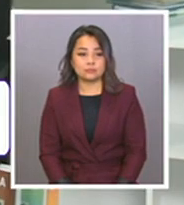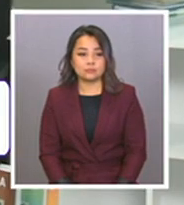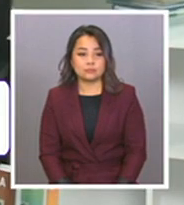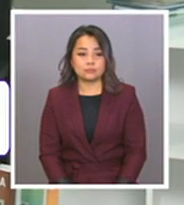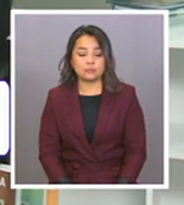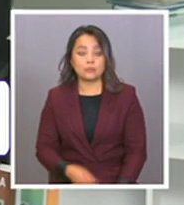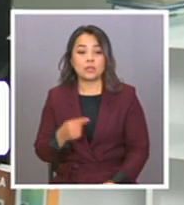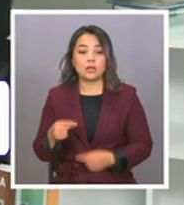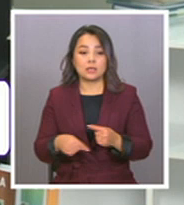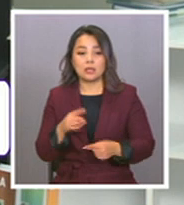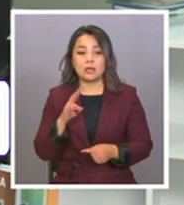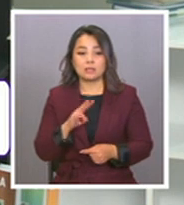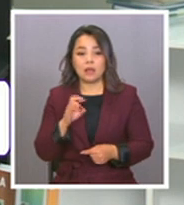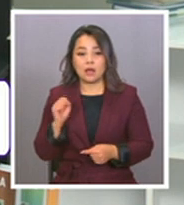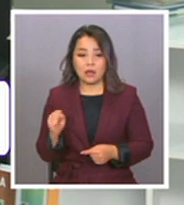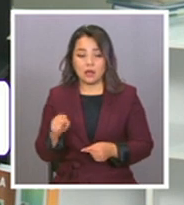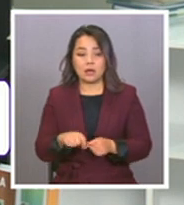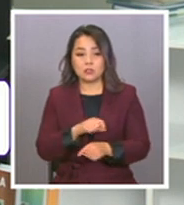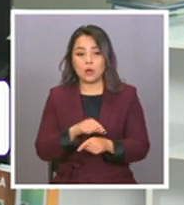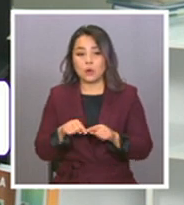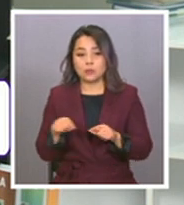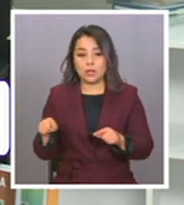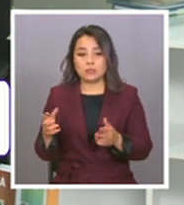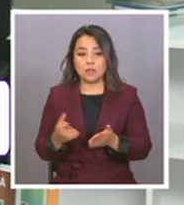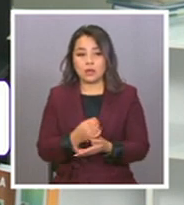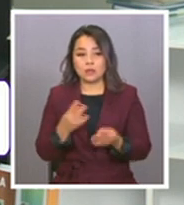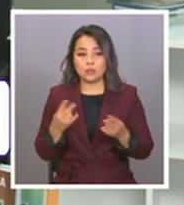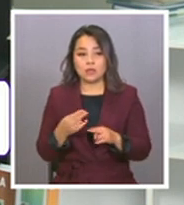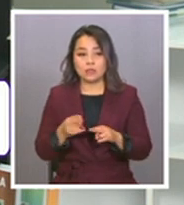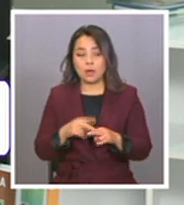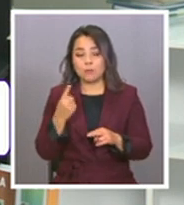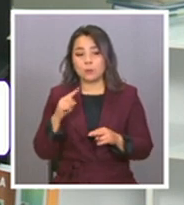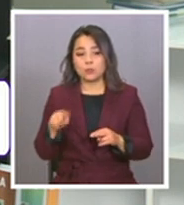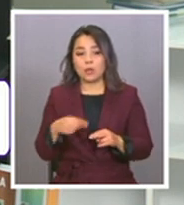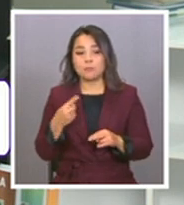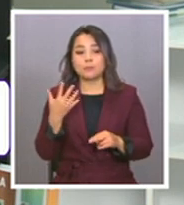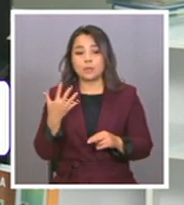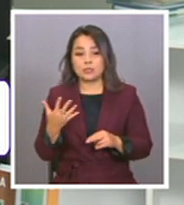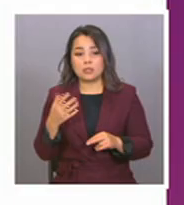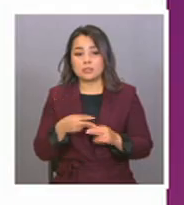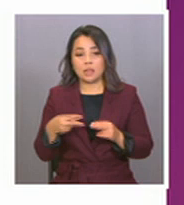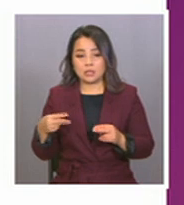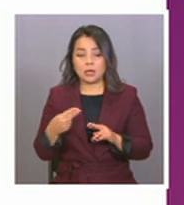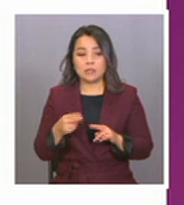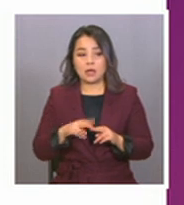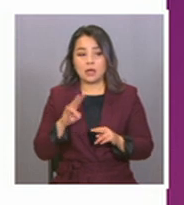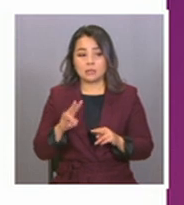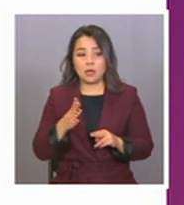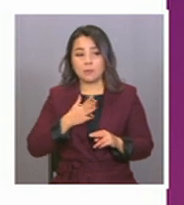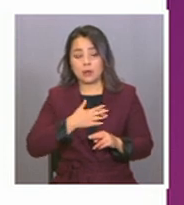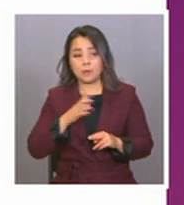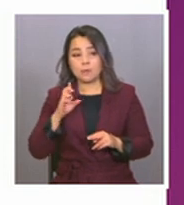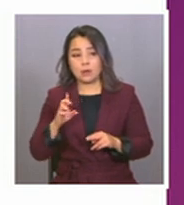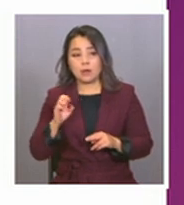Келесі НА векторының ұзындығы. НА векторының ұзындығы 1,10-нан 5-ке тең. Өйткені Н бізде